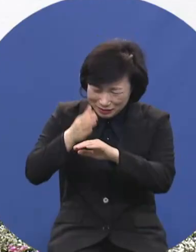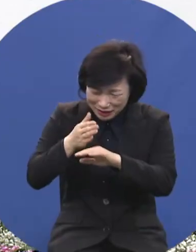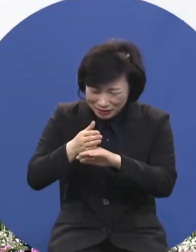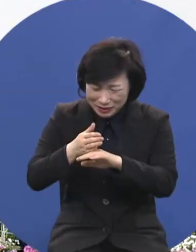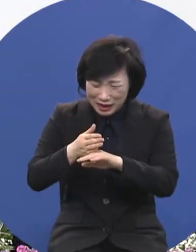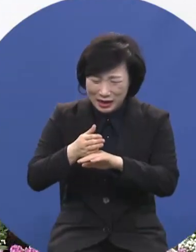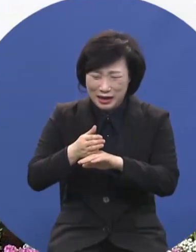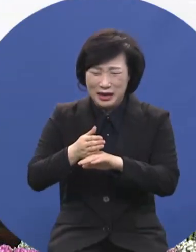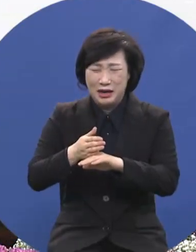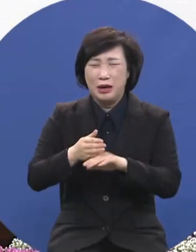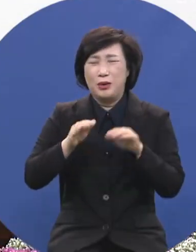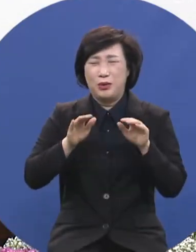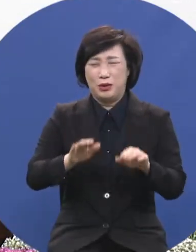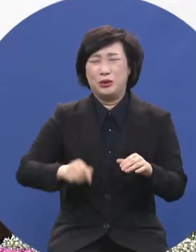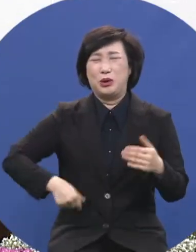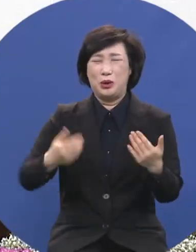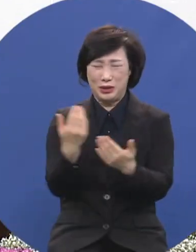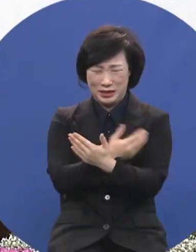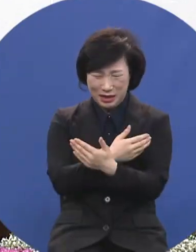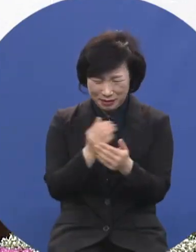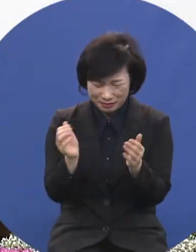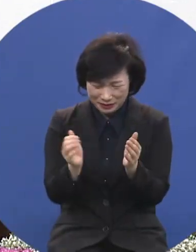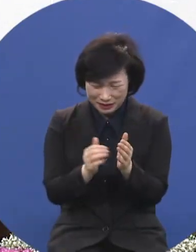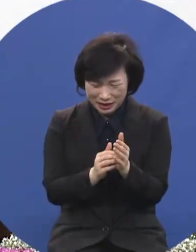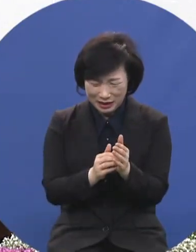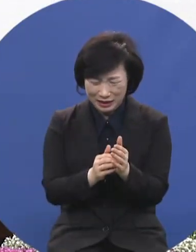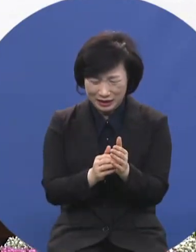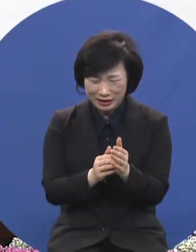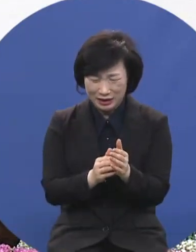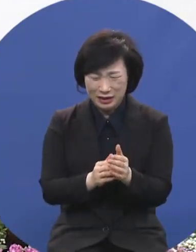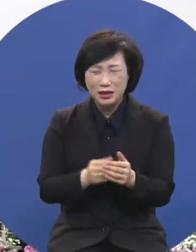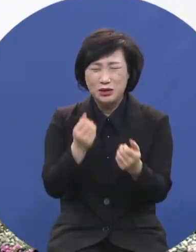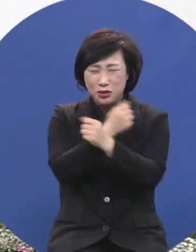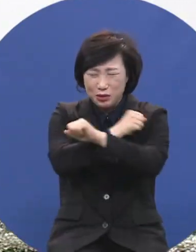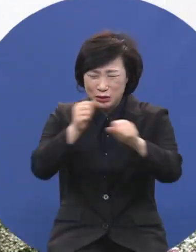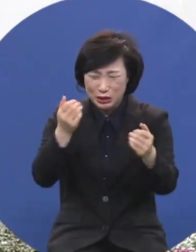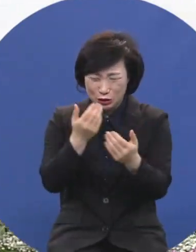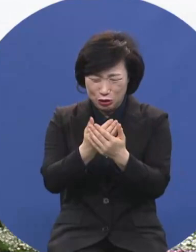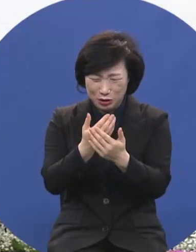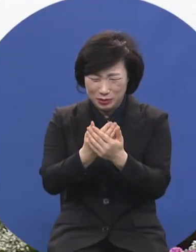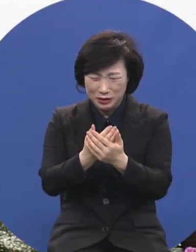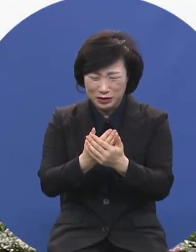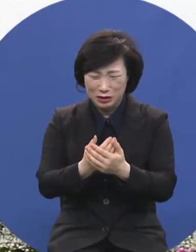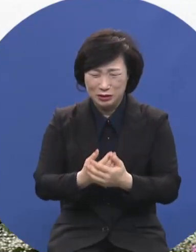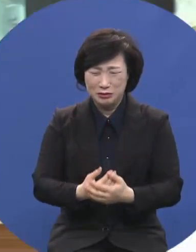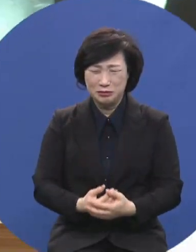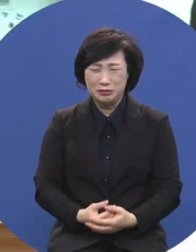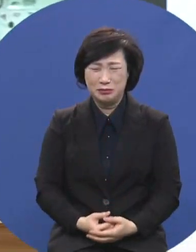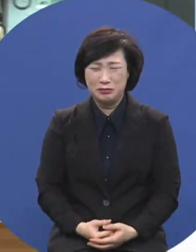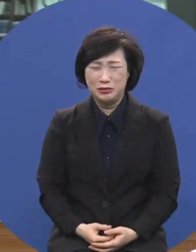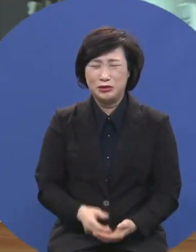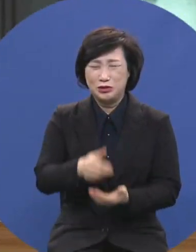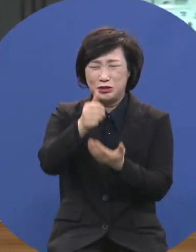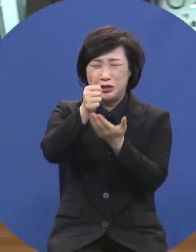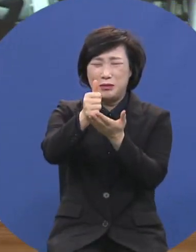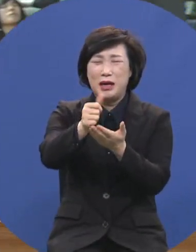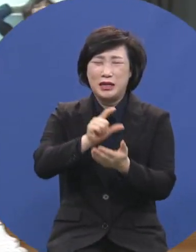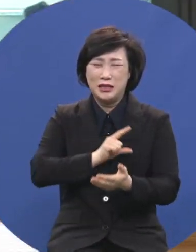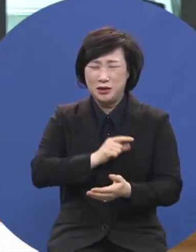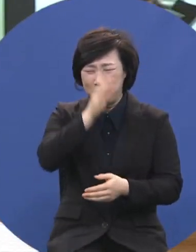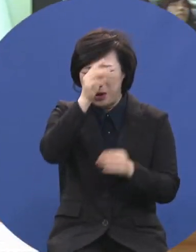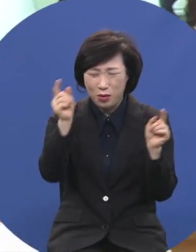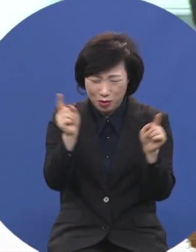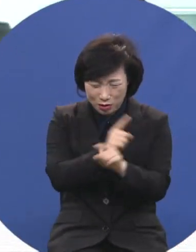감사합니다. 오늘 또 회개했습니다. 용서해 주시옵소서. 주님이 내 이름으로